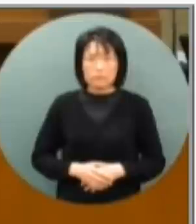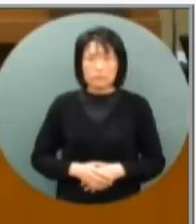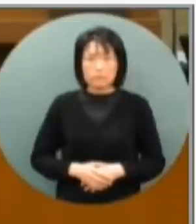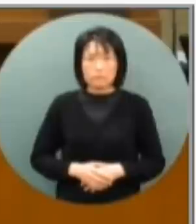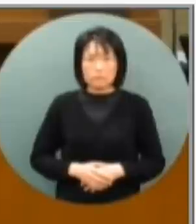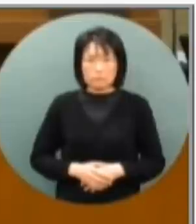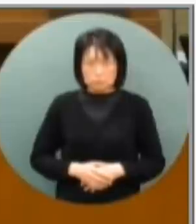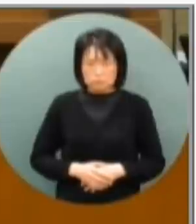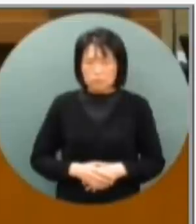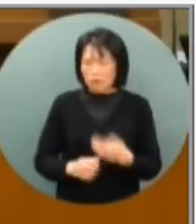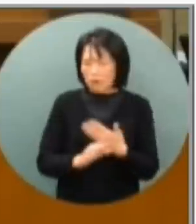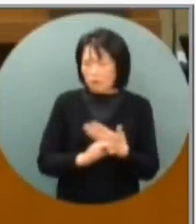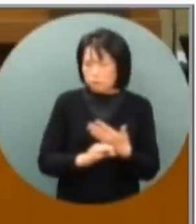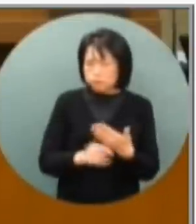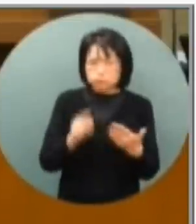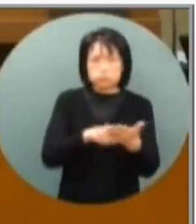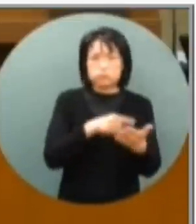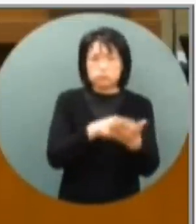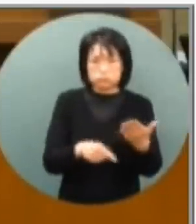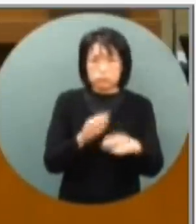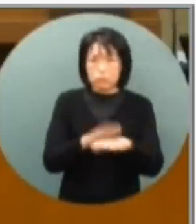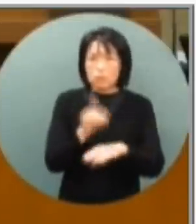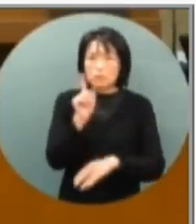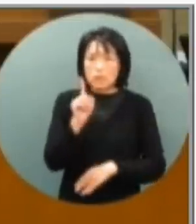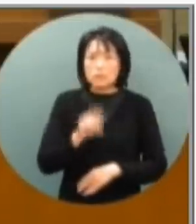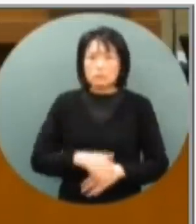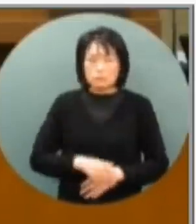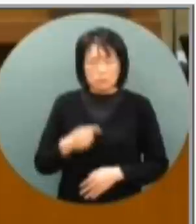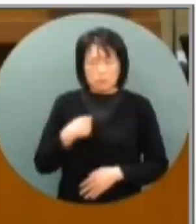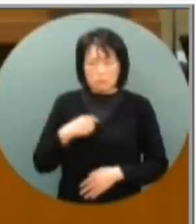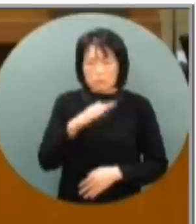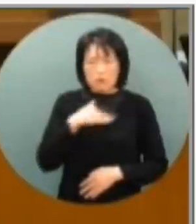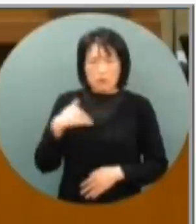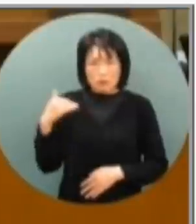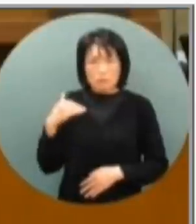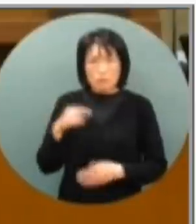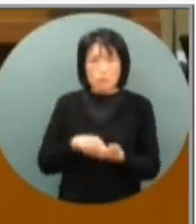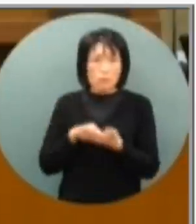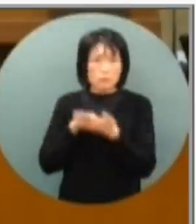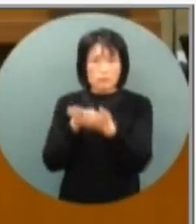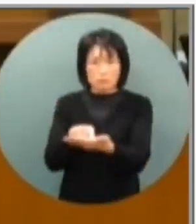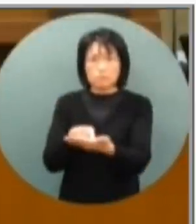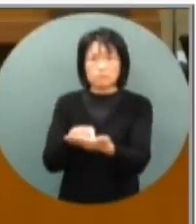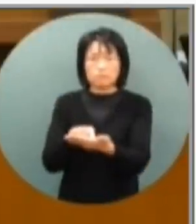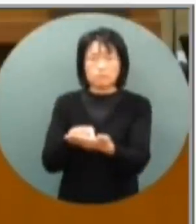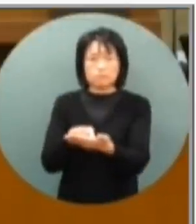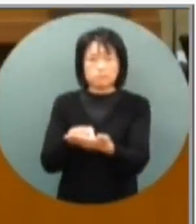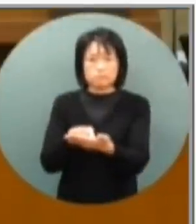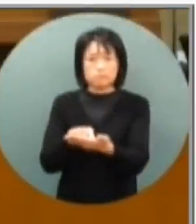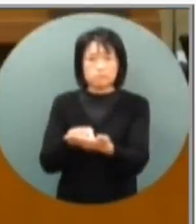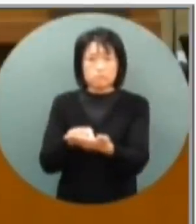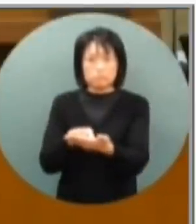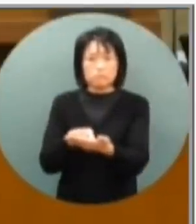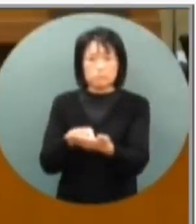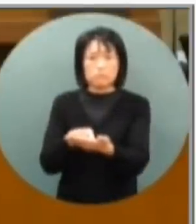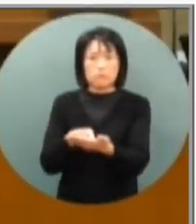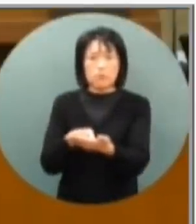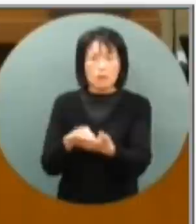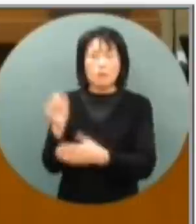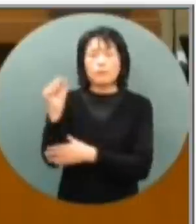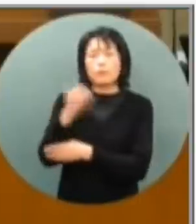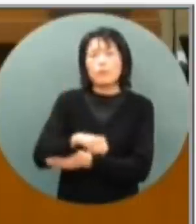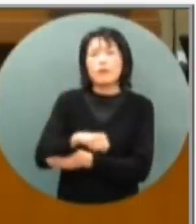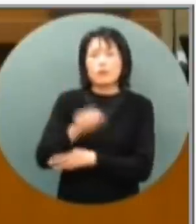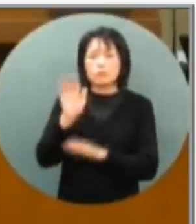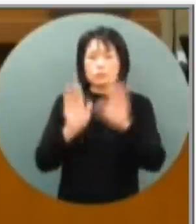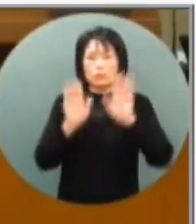処分としてはこちら側の申し立ての方が、受け入れられていると、こういう状